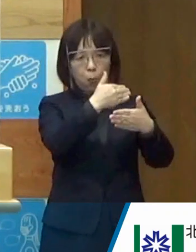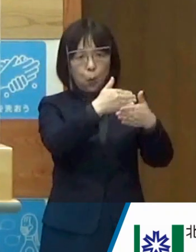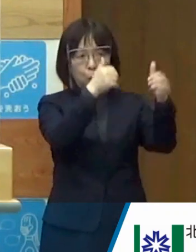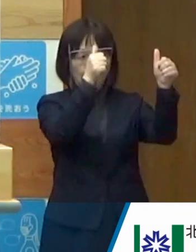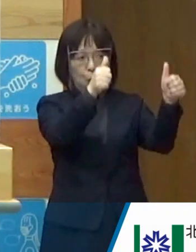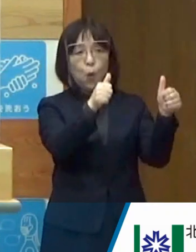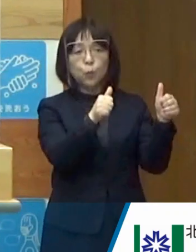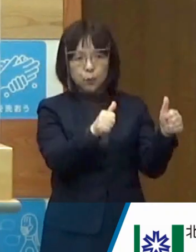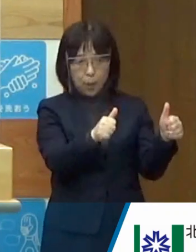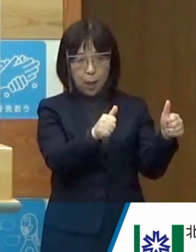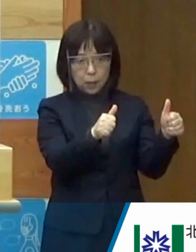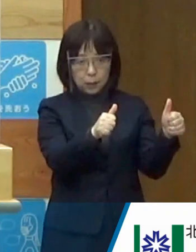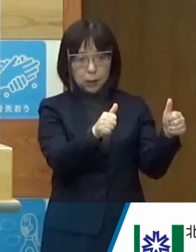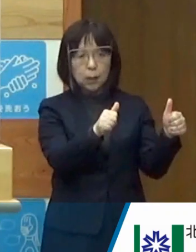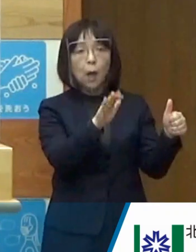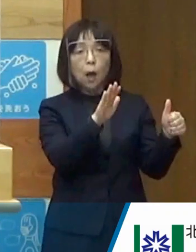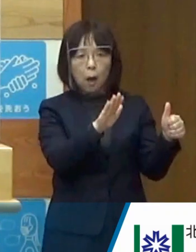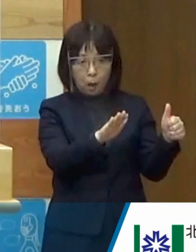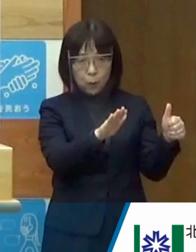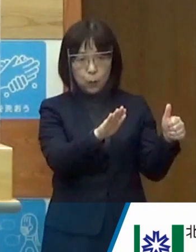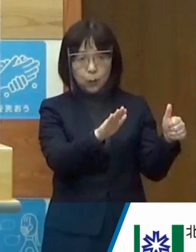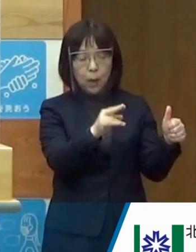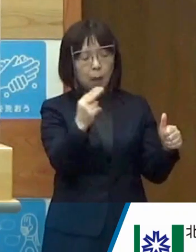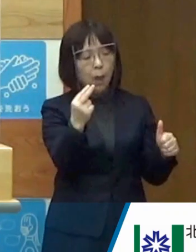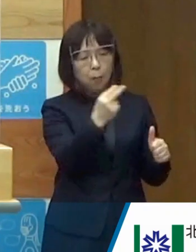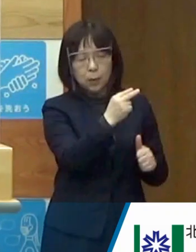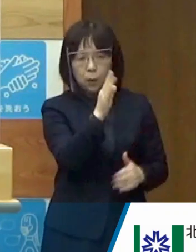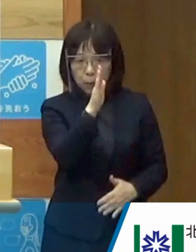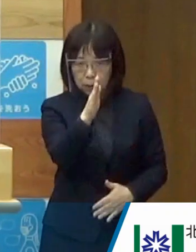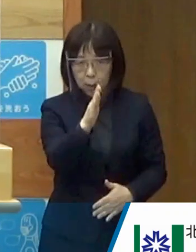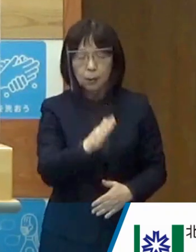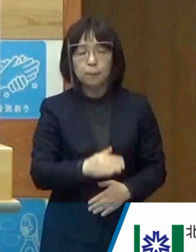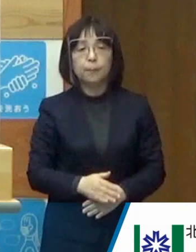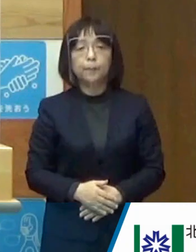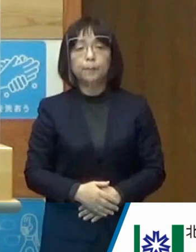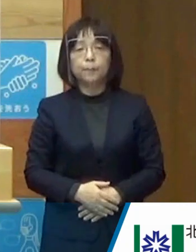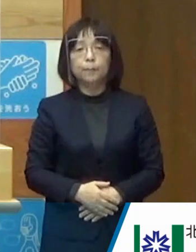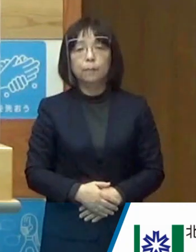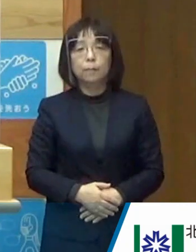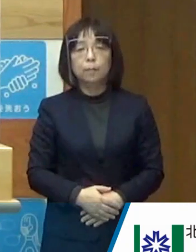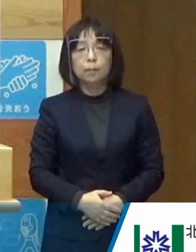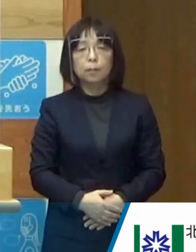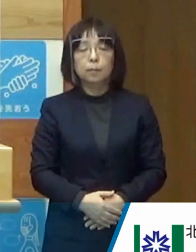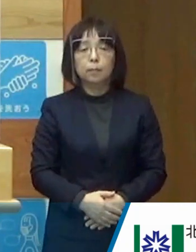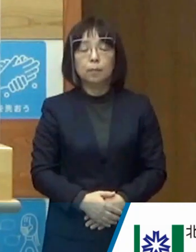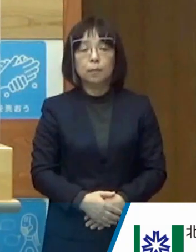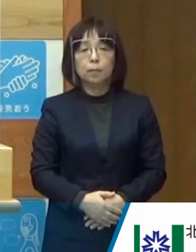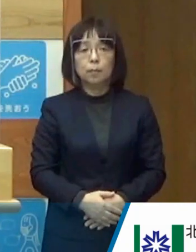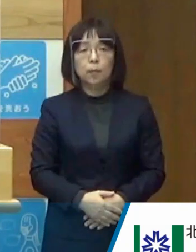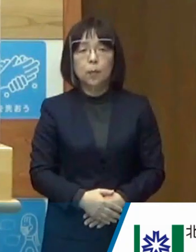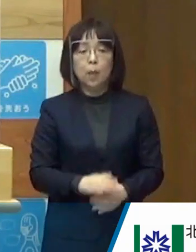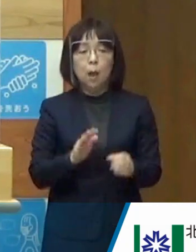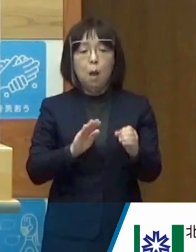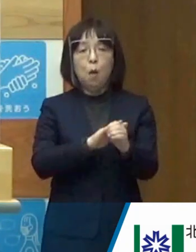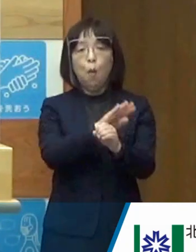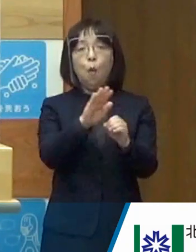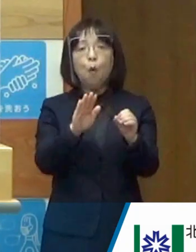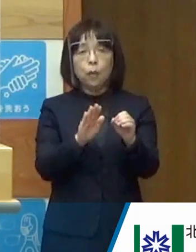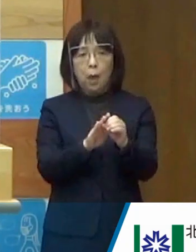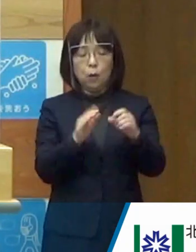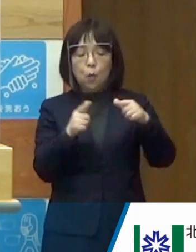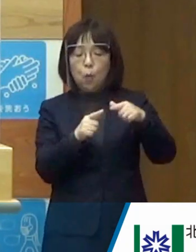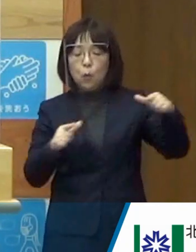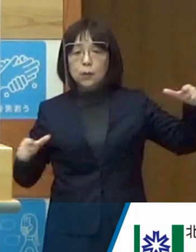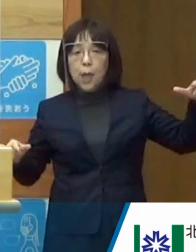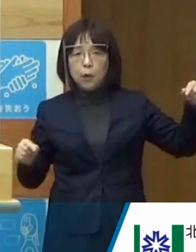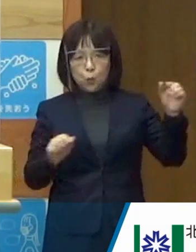らで公表させていただいておりますので、ご確認いただければと思います。新型コロナの全国の状況を